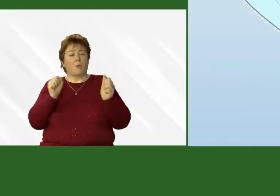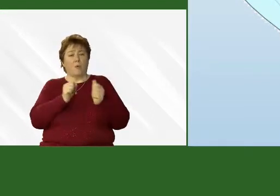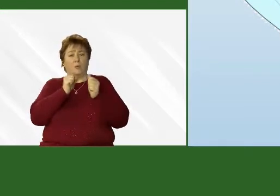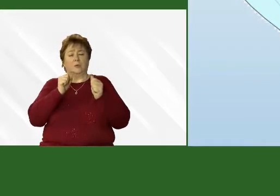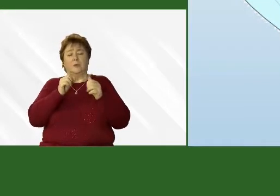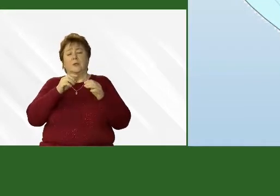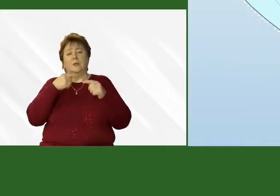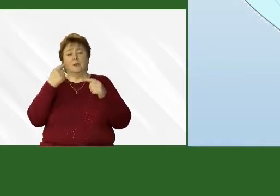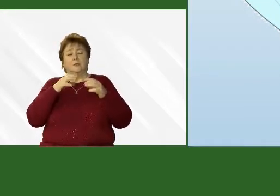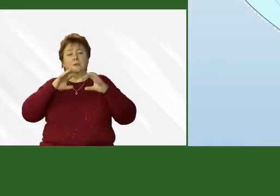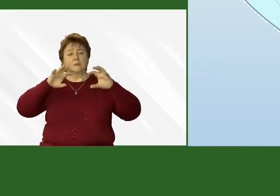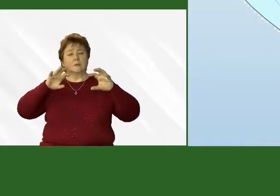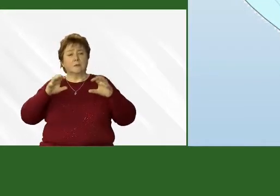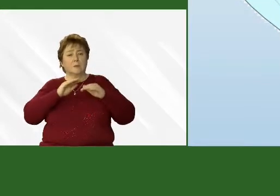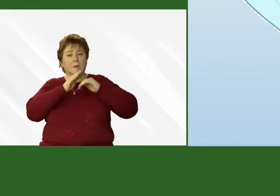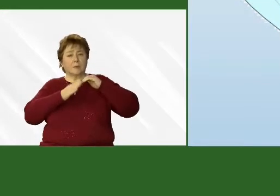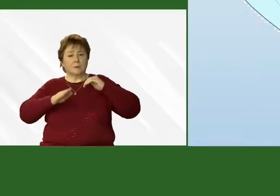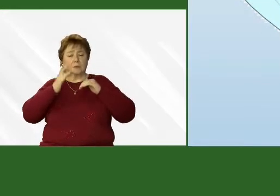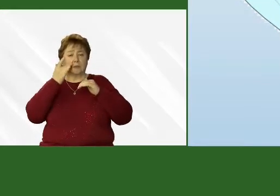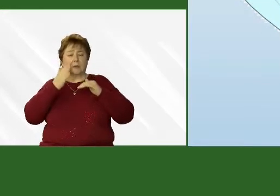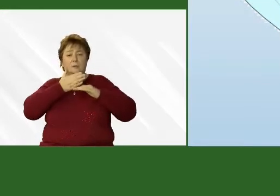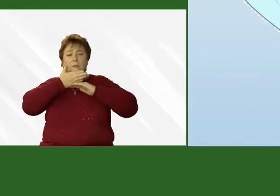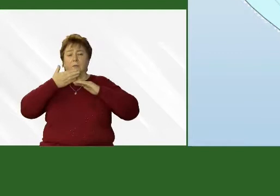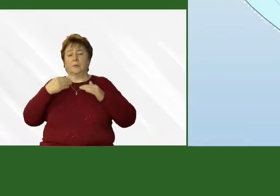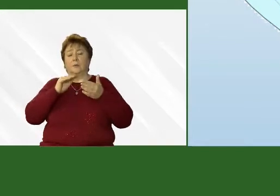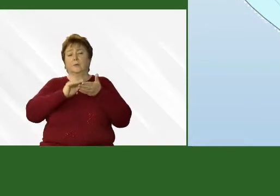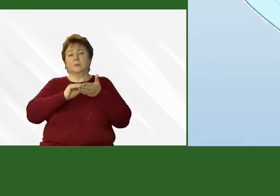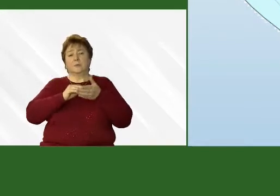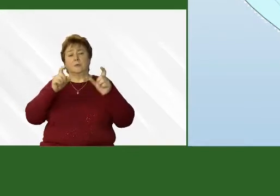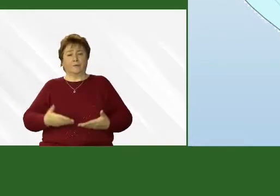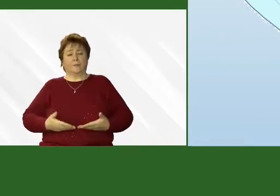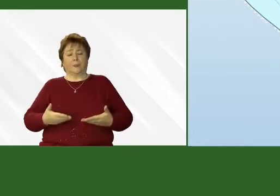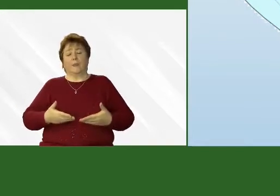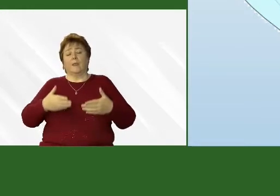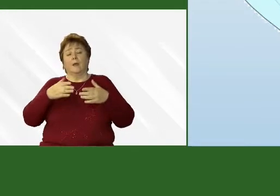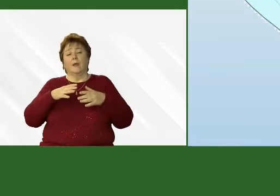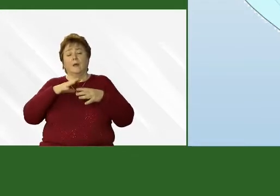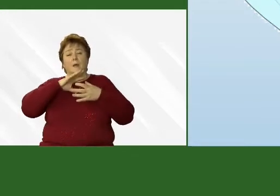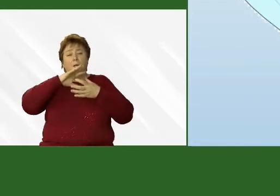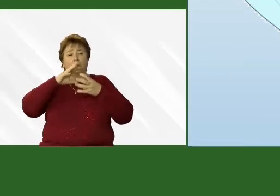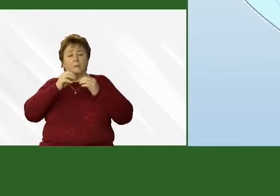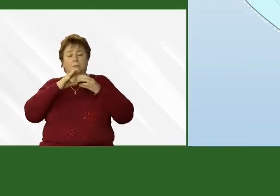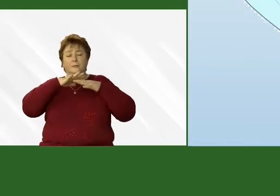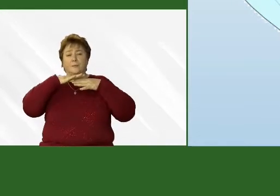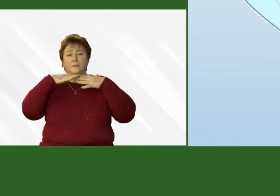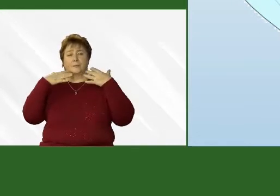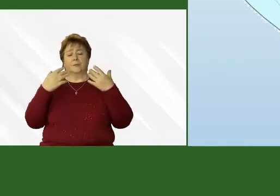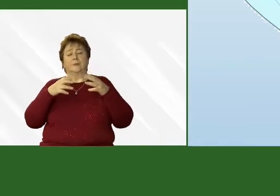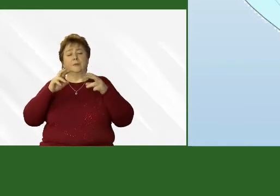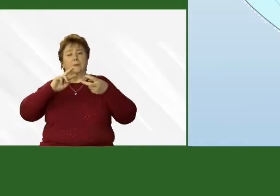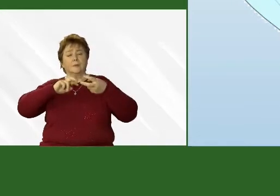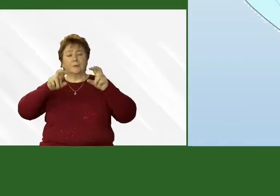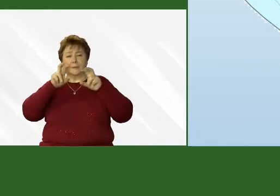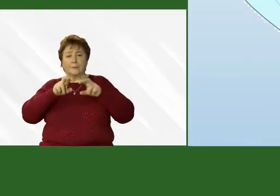– единственный материк, на котором отсутствует постоянное население. За большое количество исследовательских